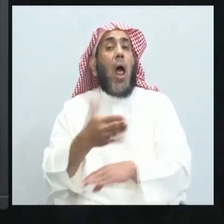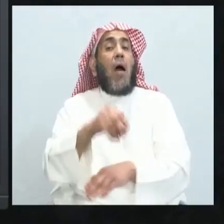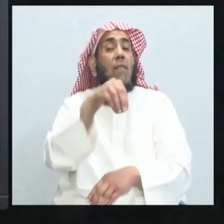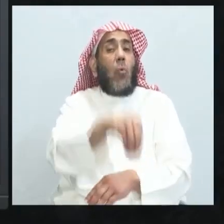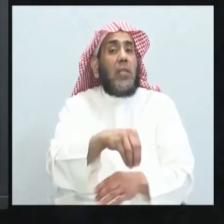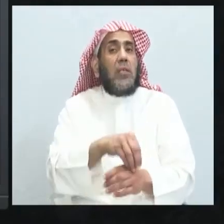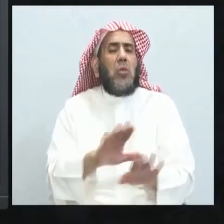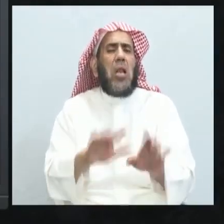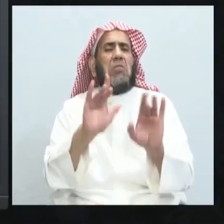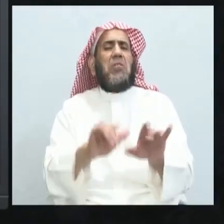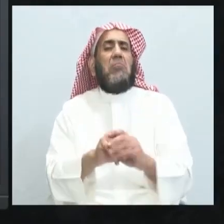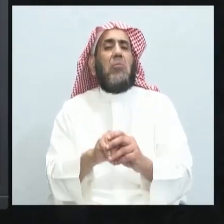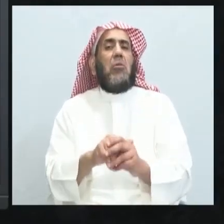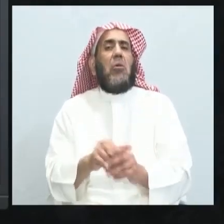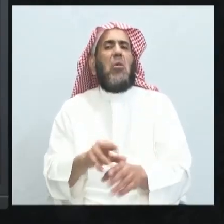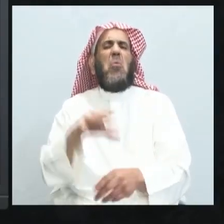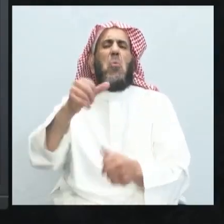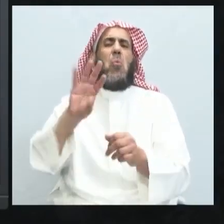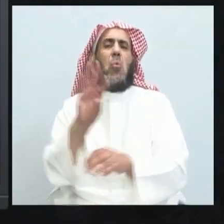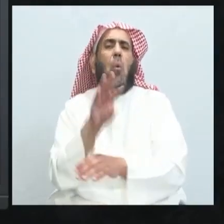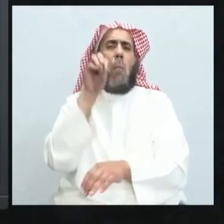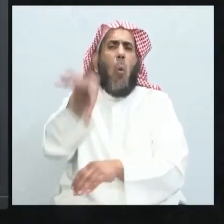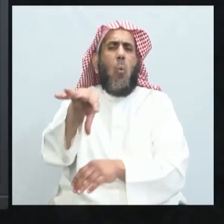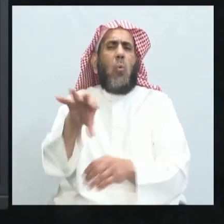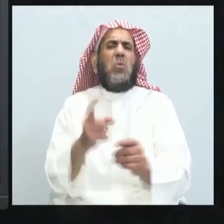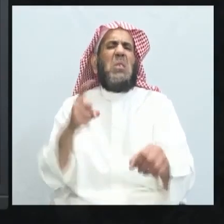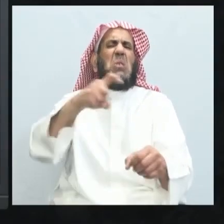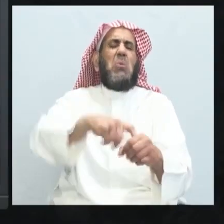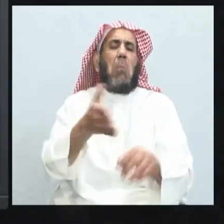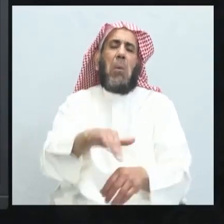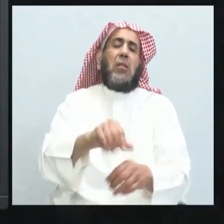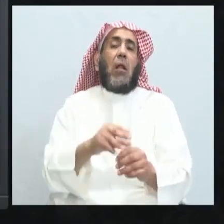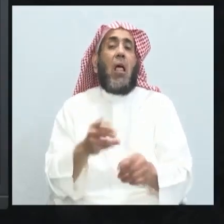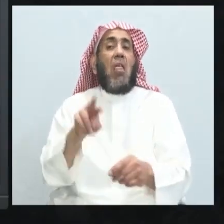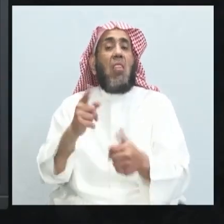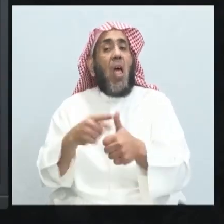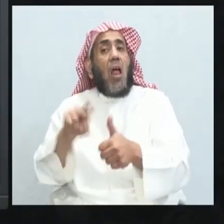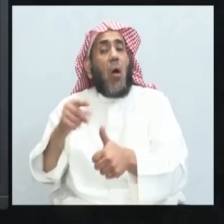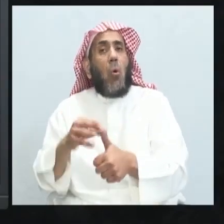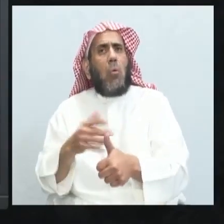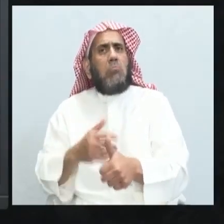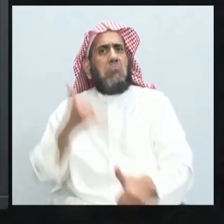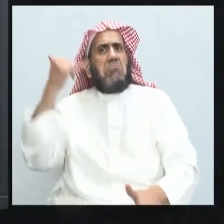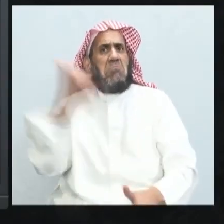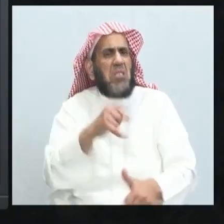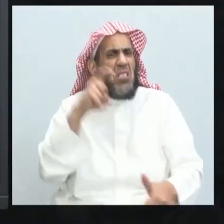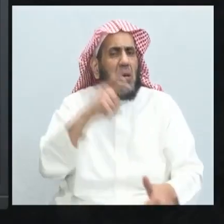الوادي وجلس فيه قتل لدغته الحيه فمات الاخر اراد ان ياخذ بثار اخيه لكنها اتفقت معه